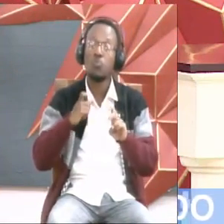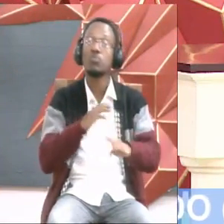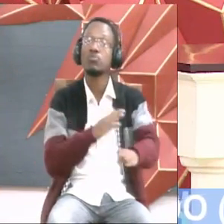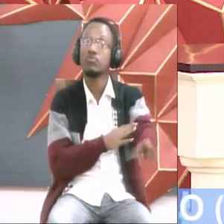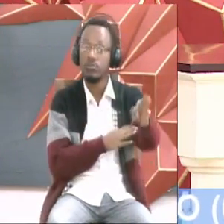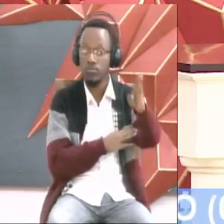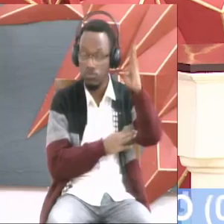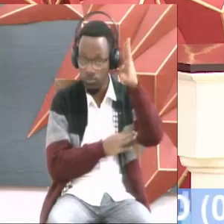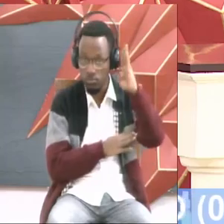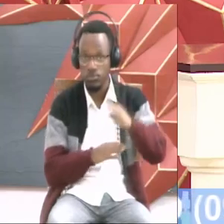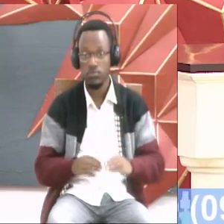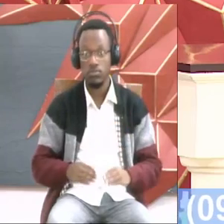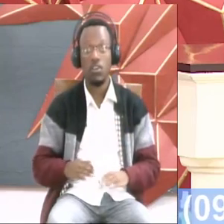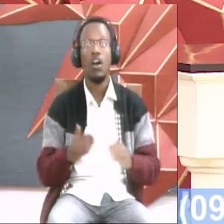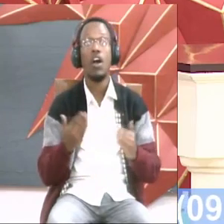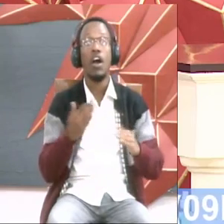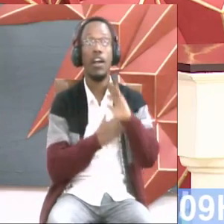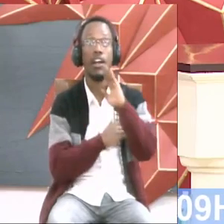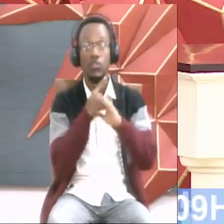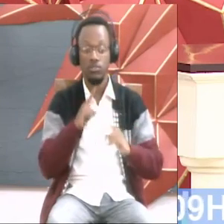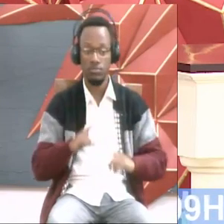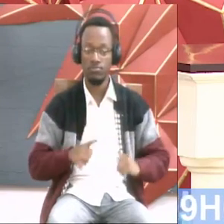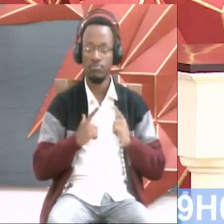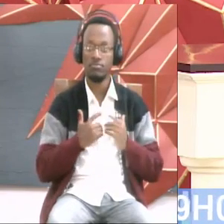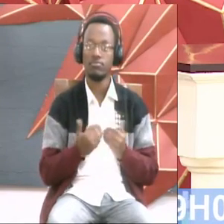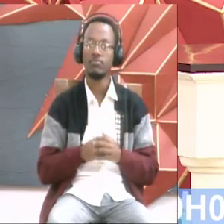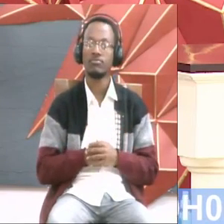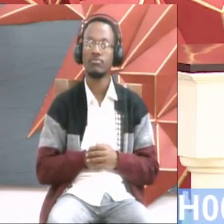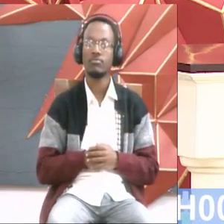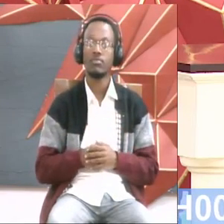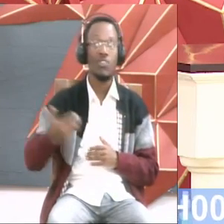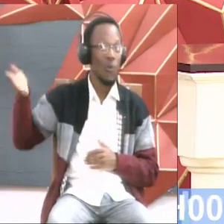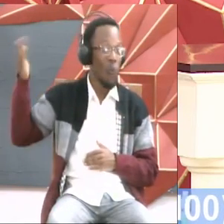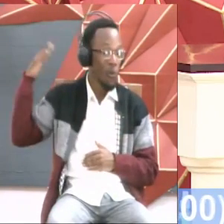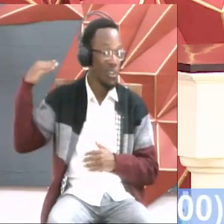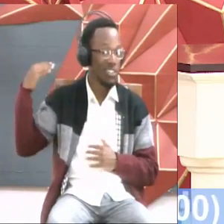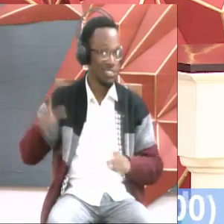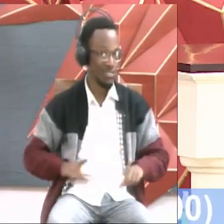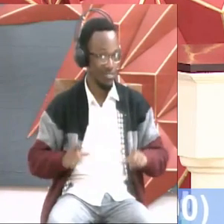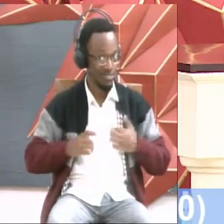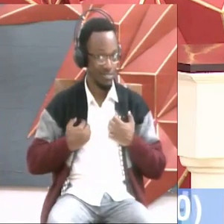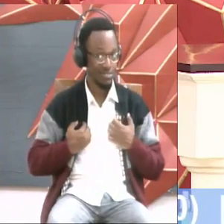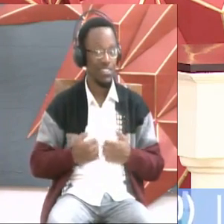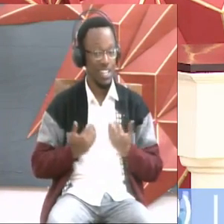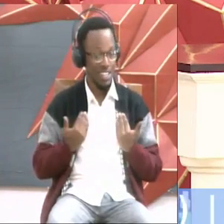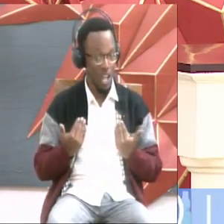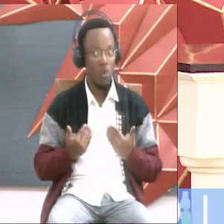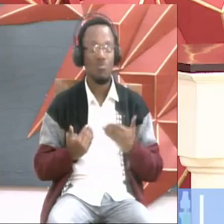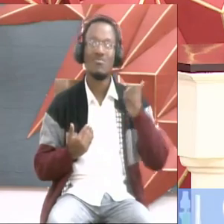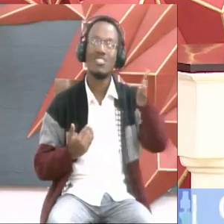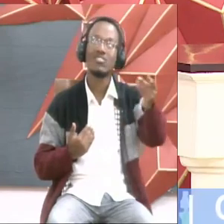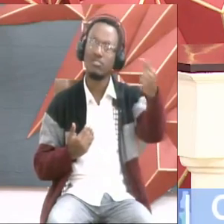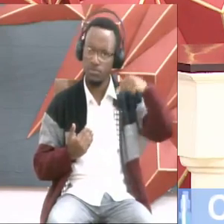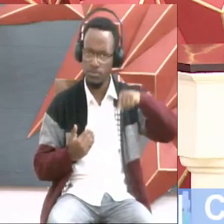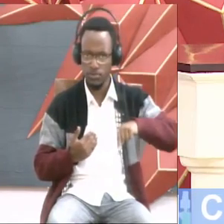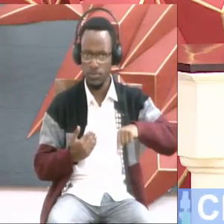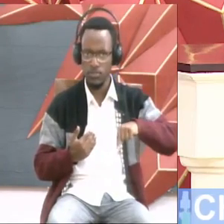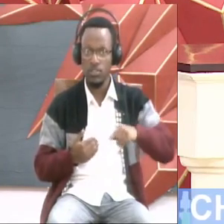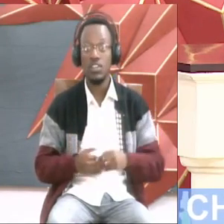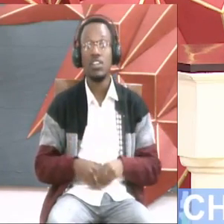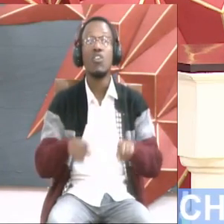yo iriho kandi yamyeho kandi girize biva no ku